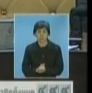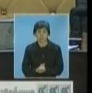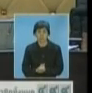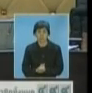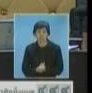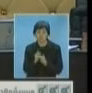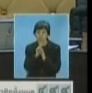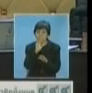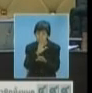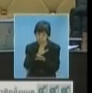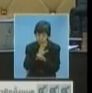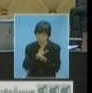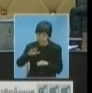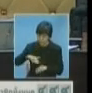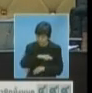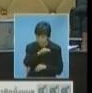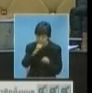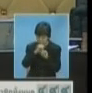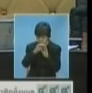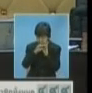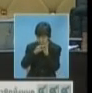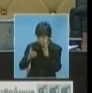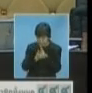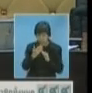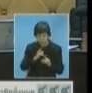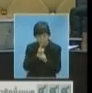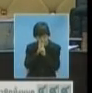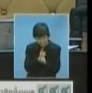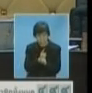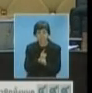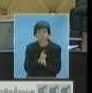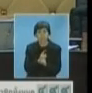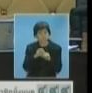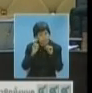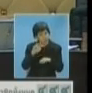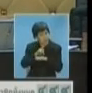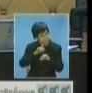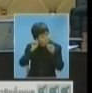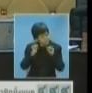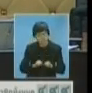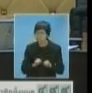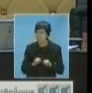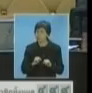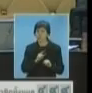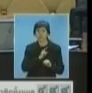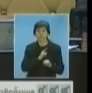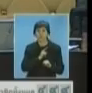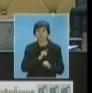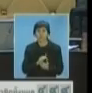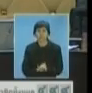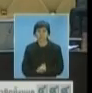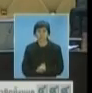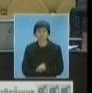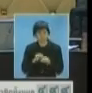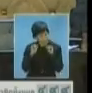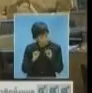ข้อบังคับที่พวกท่านร่างกันขึ้นมาให้ผมปฏิบัติเนี่ยคำวินิจฉัยของประธานถือว่าเป็นที่สุดเป็น